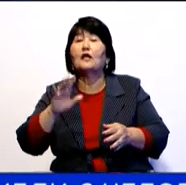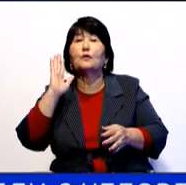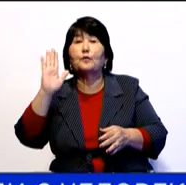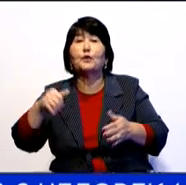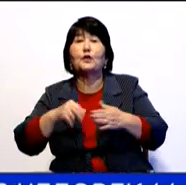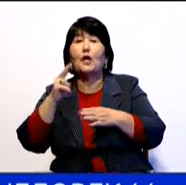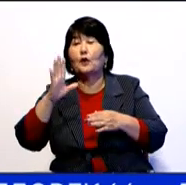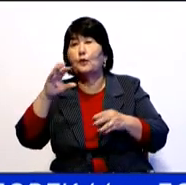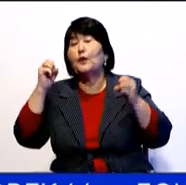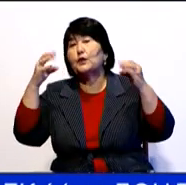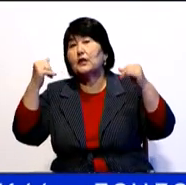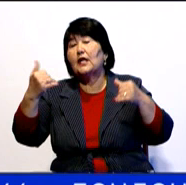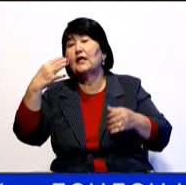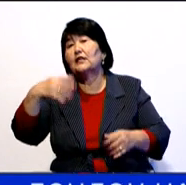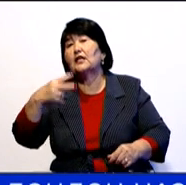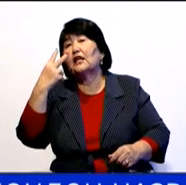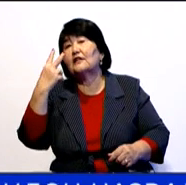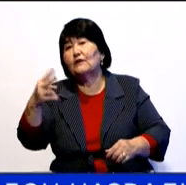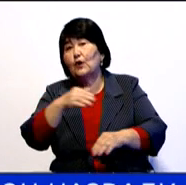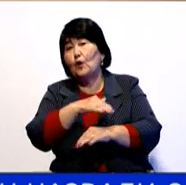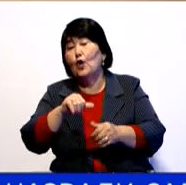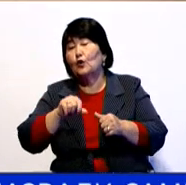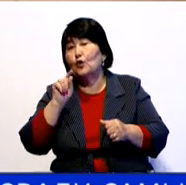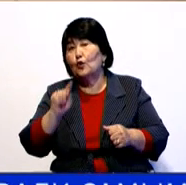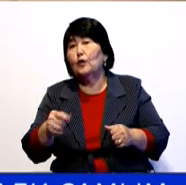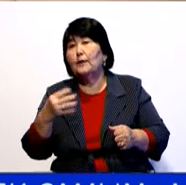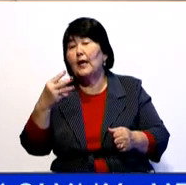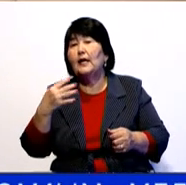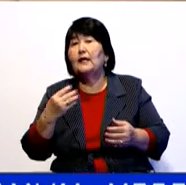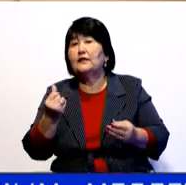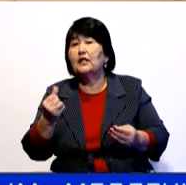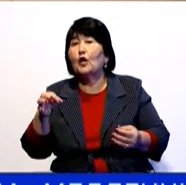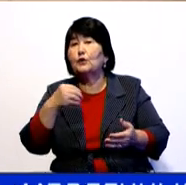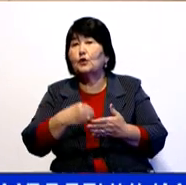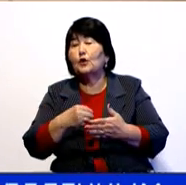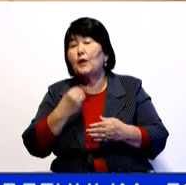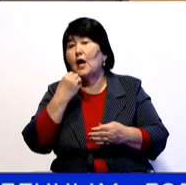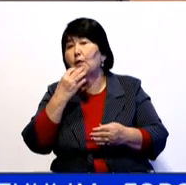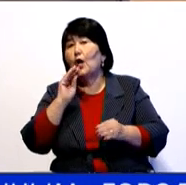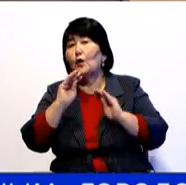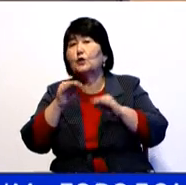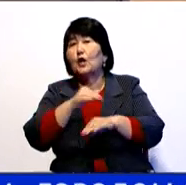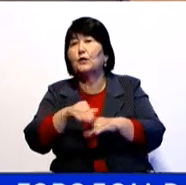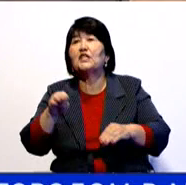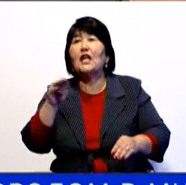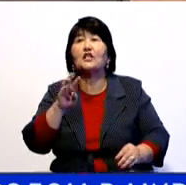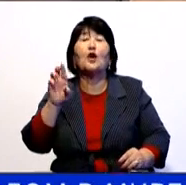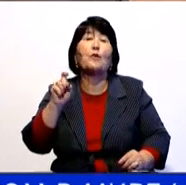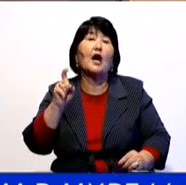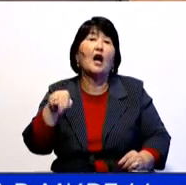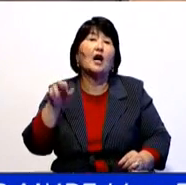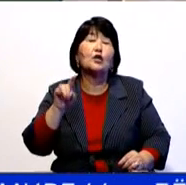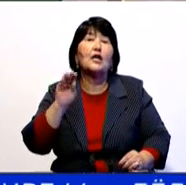будет проведено освещение на 42 улицах. Кроме того, на средства областного бюджета благоустроена площадь Жалантос-Бахадур.